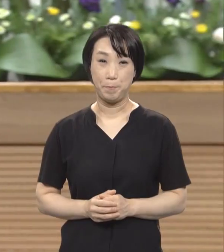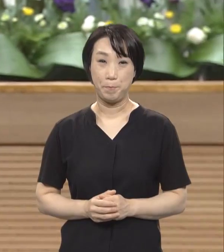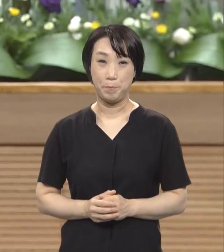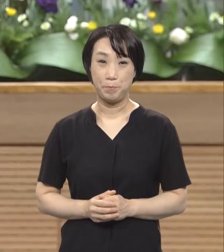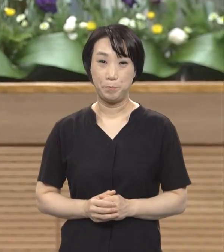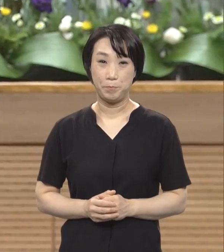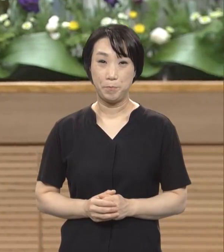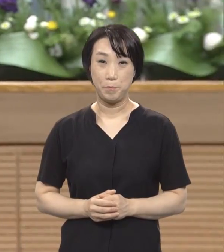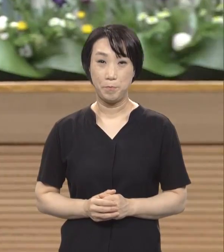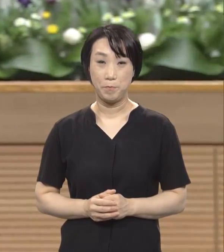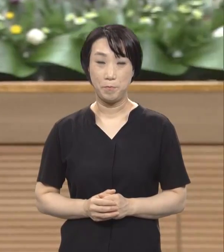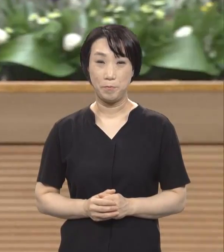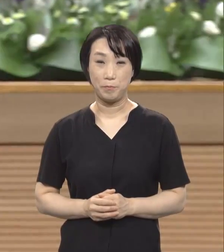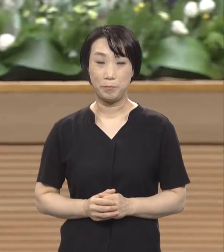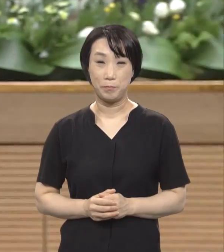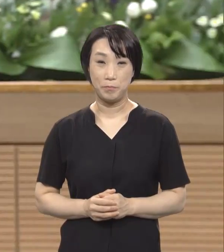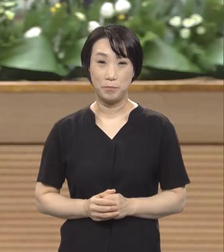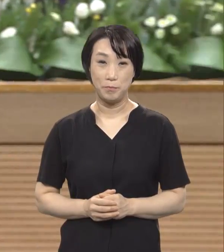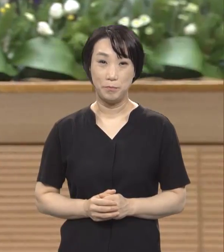이